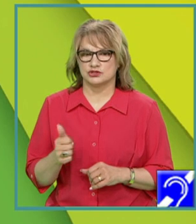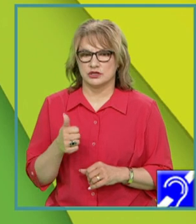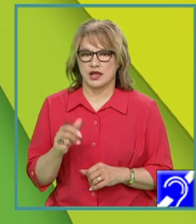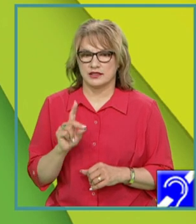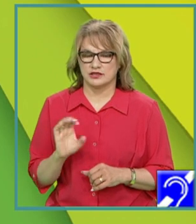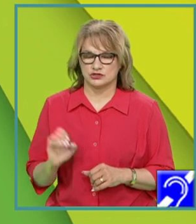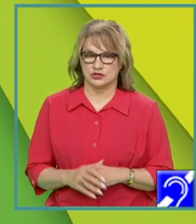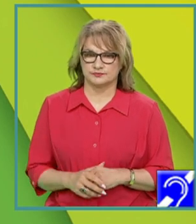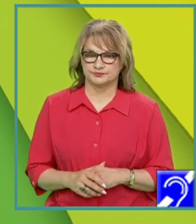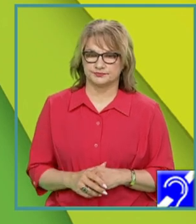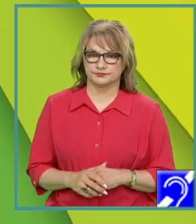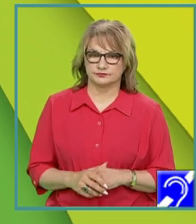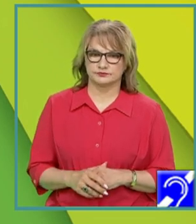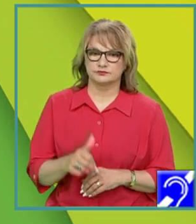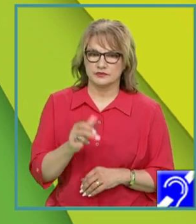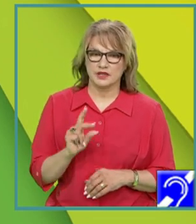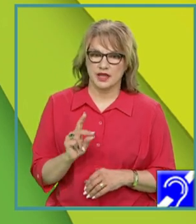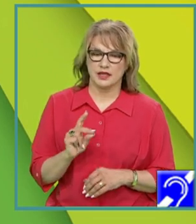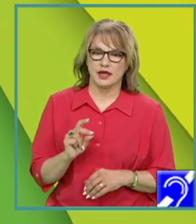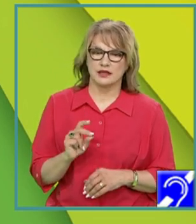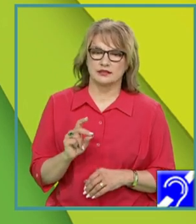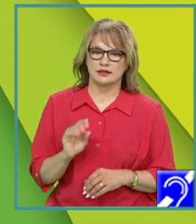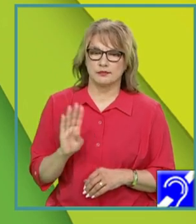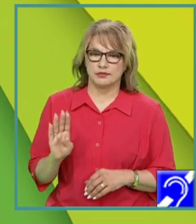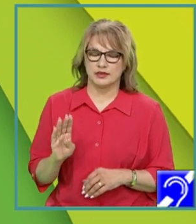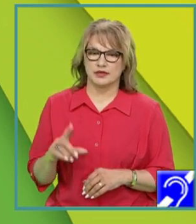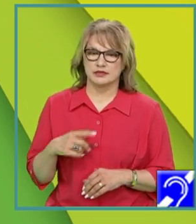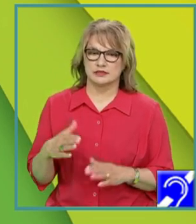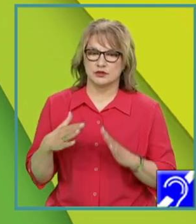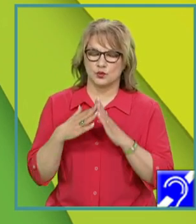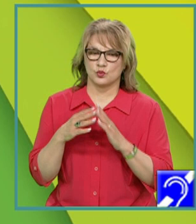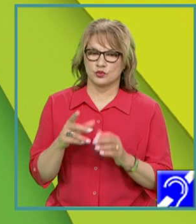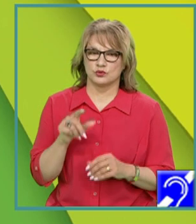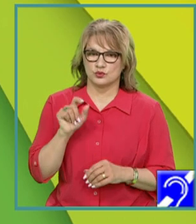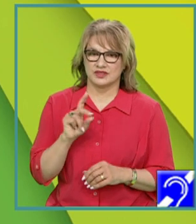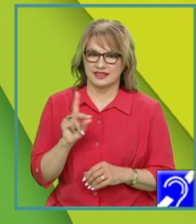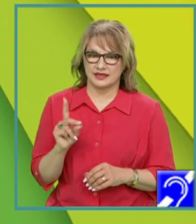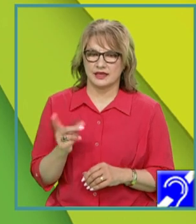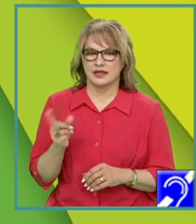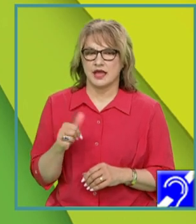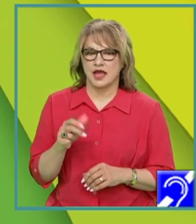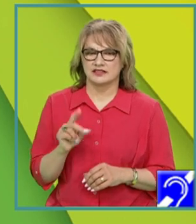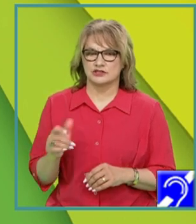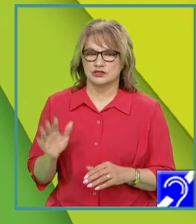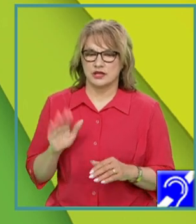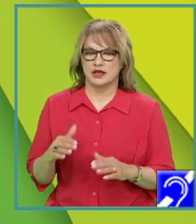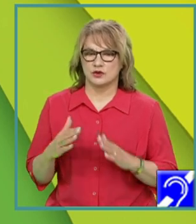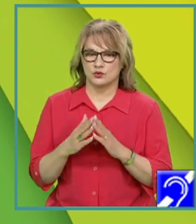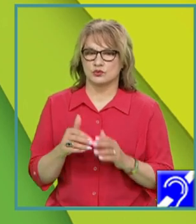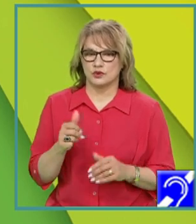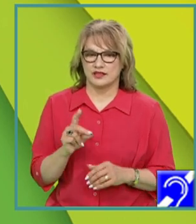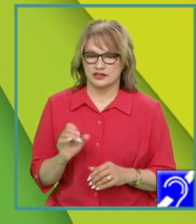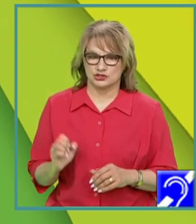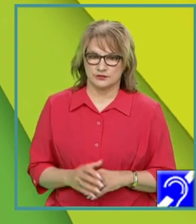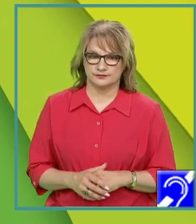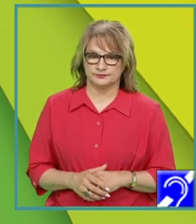c a d b unghiul în d a d c cu unghiul în A de